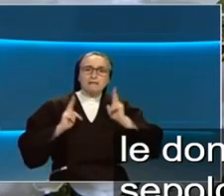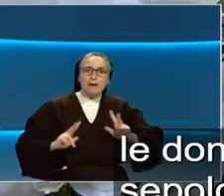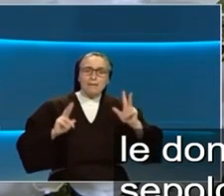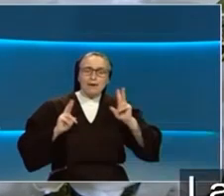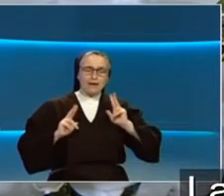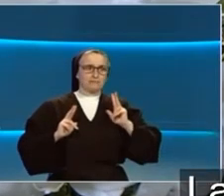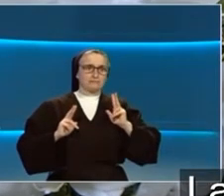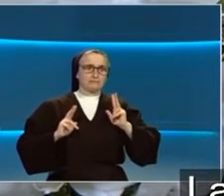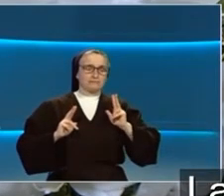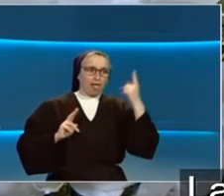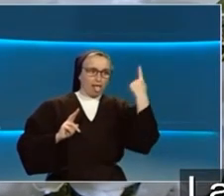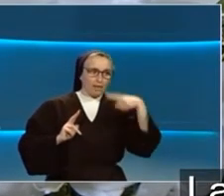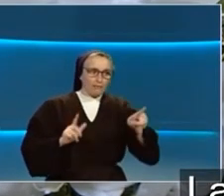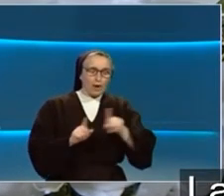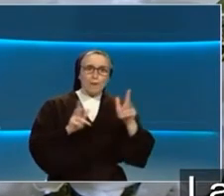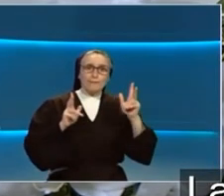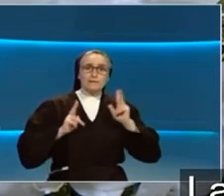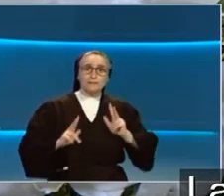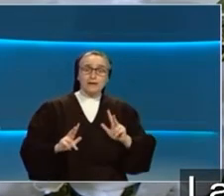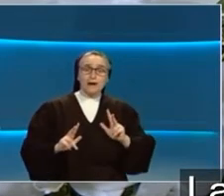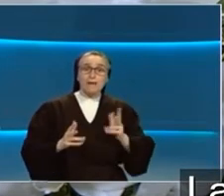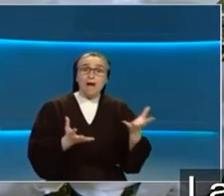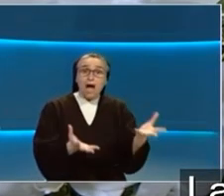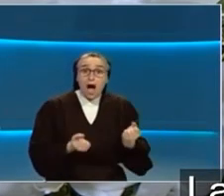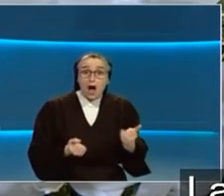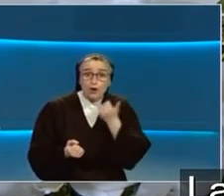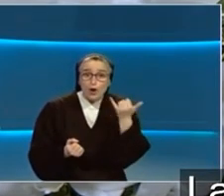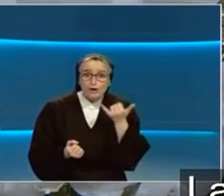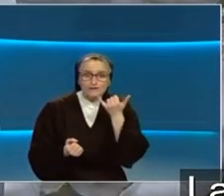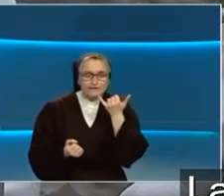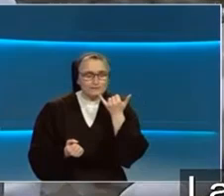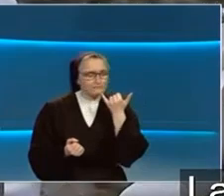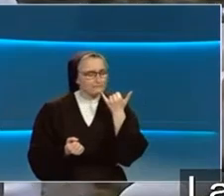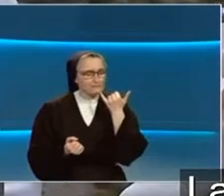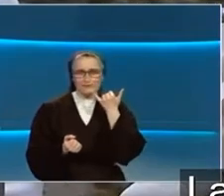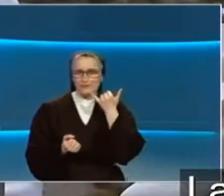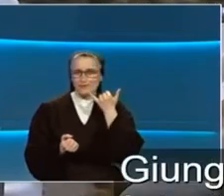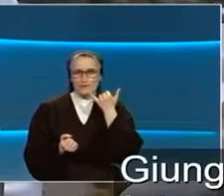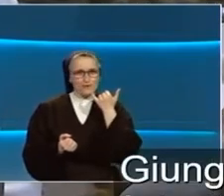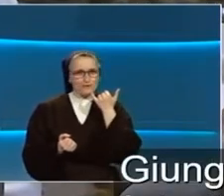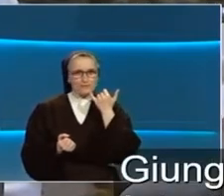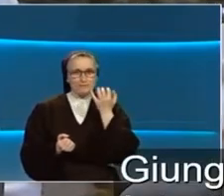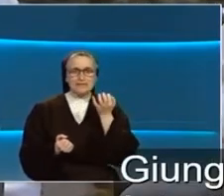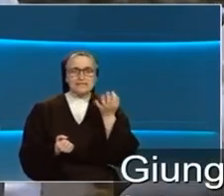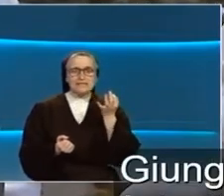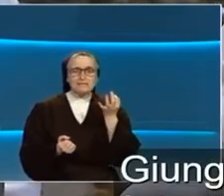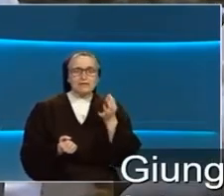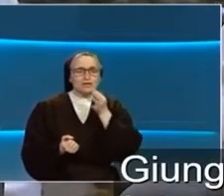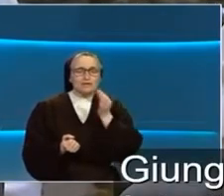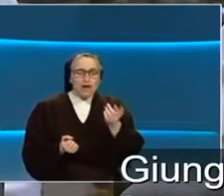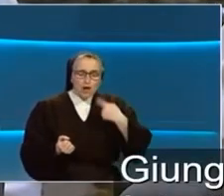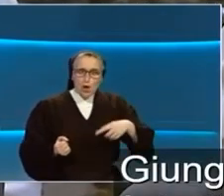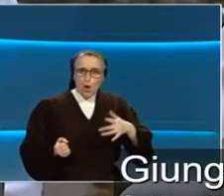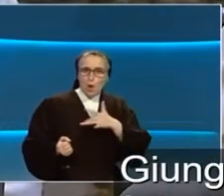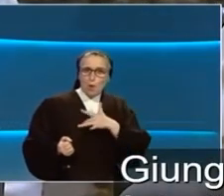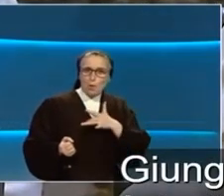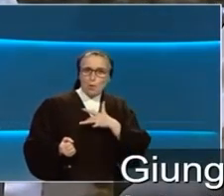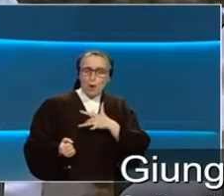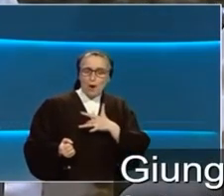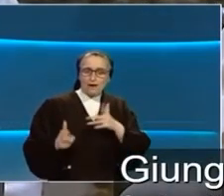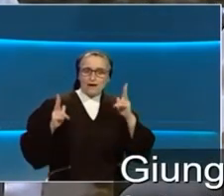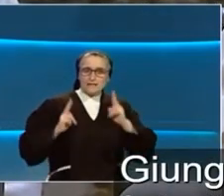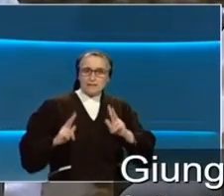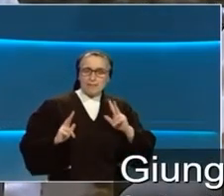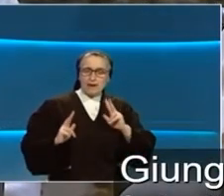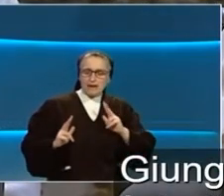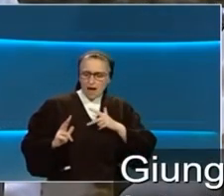그것은 놀라운 희망의 선물과 함께 도래하지만 이를 환대하기는 쉽지 않습니다. 때때로 우리는 인정하지